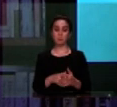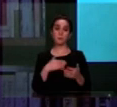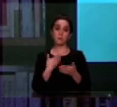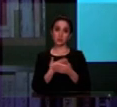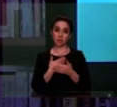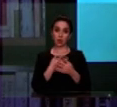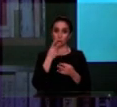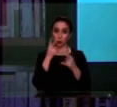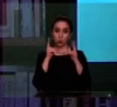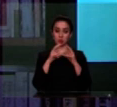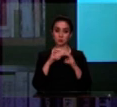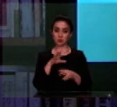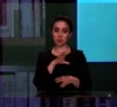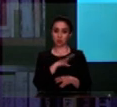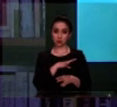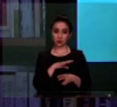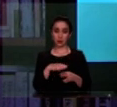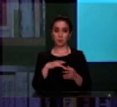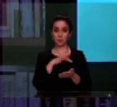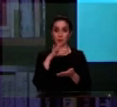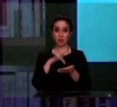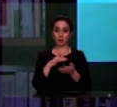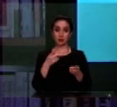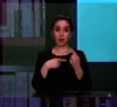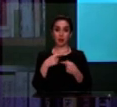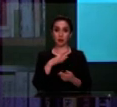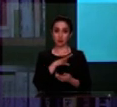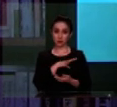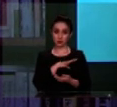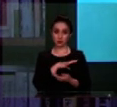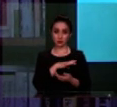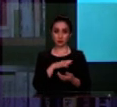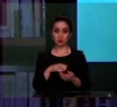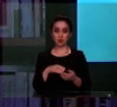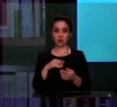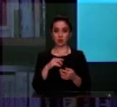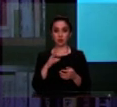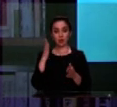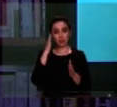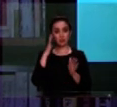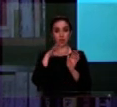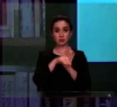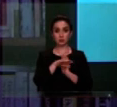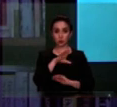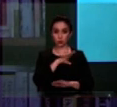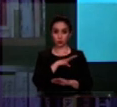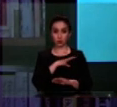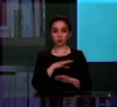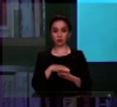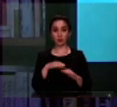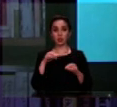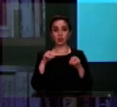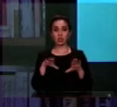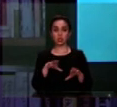Masalalari ko'rib chiqildi. Markaziga aylandi. Hissa qo'shmoqda.